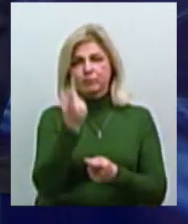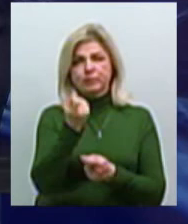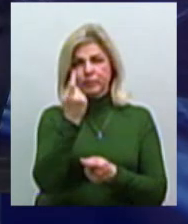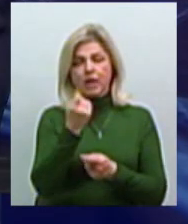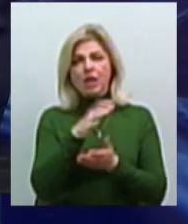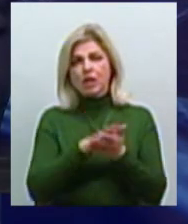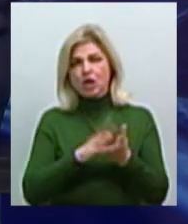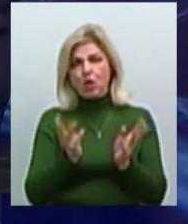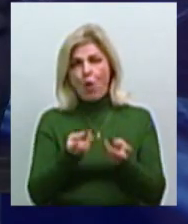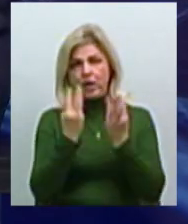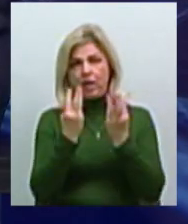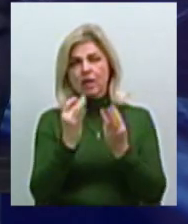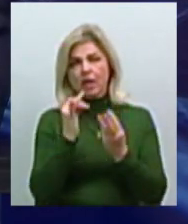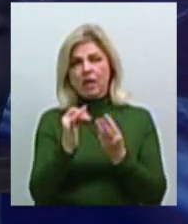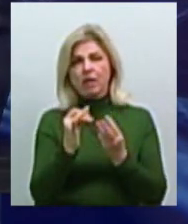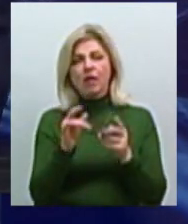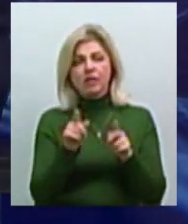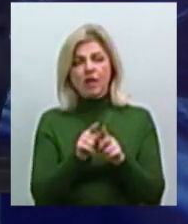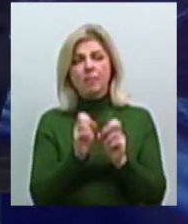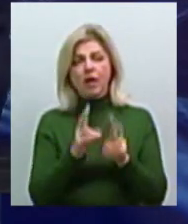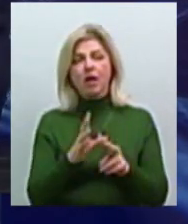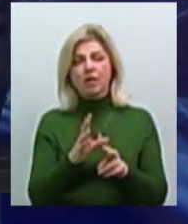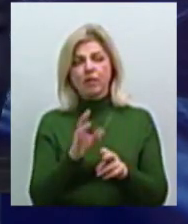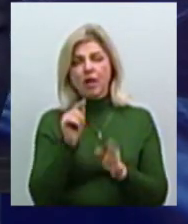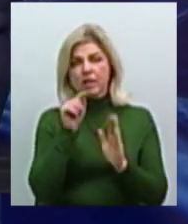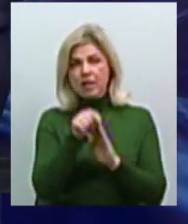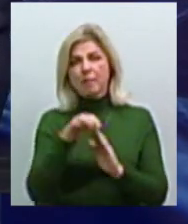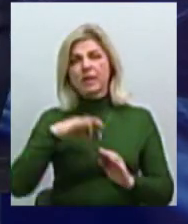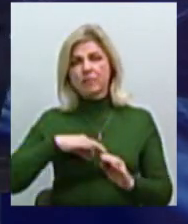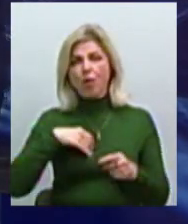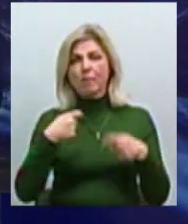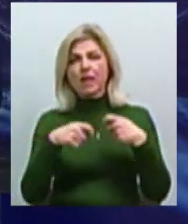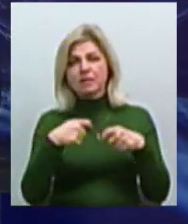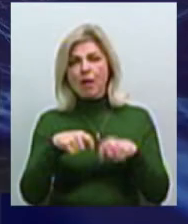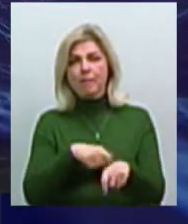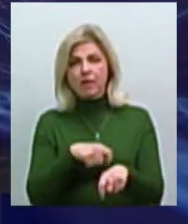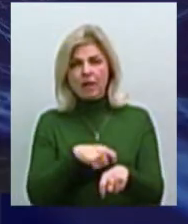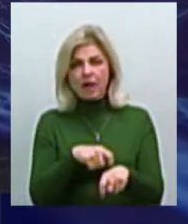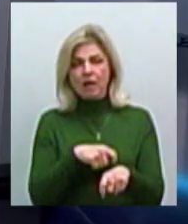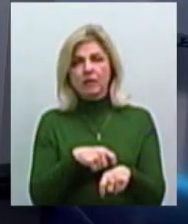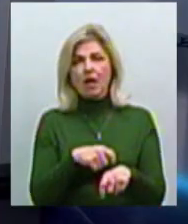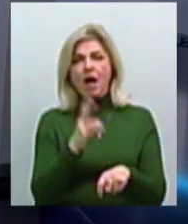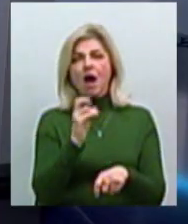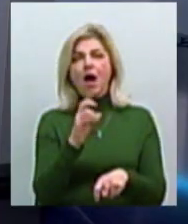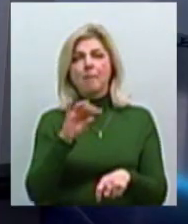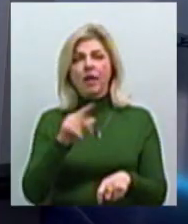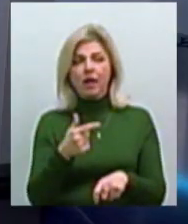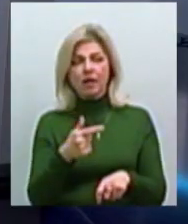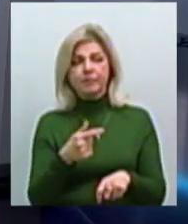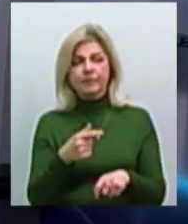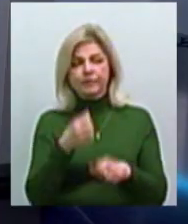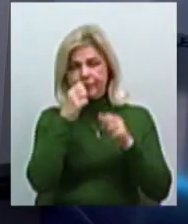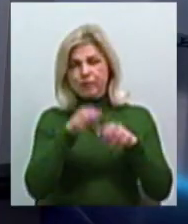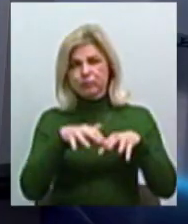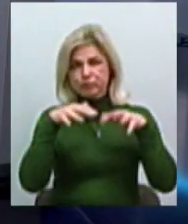горінням і виділенням, так як там в основному приміняються пластмасові матеріали в кабелях, то виділення